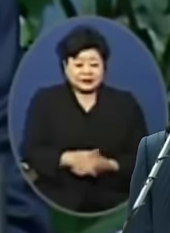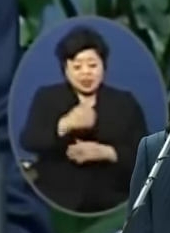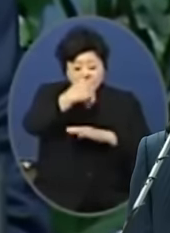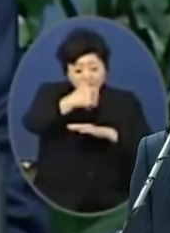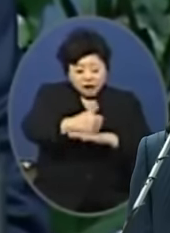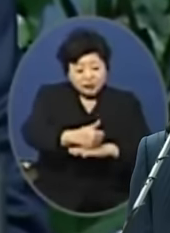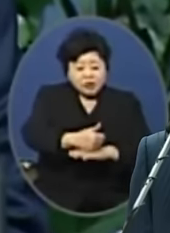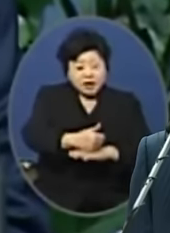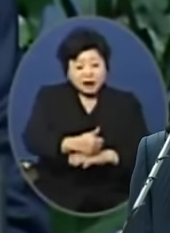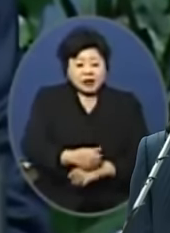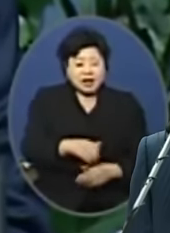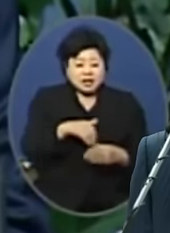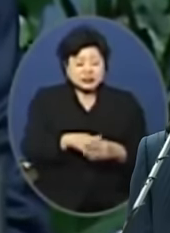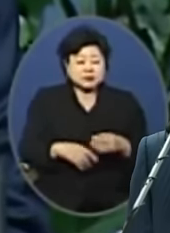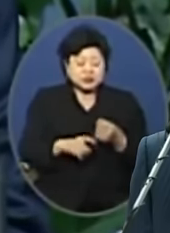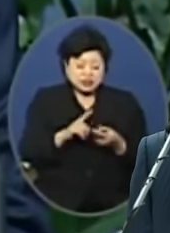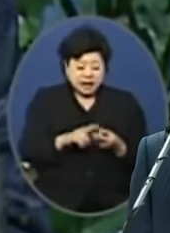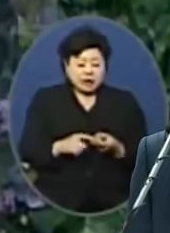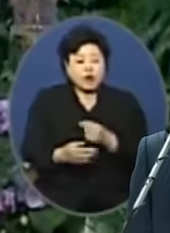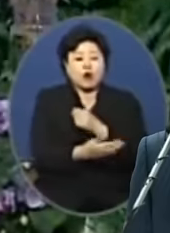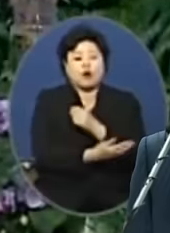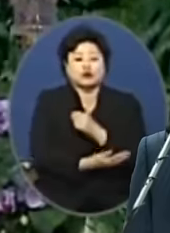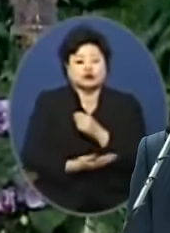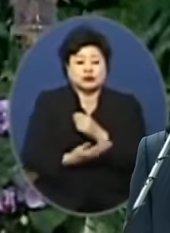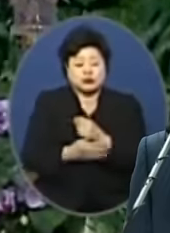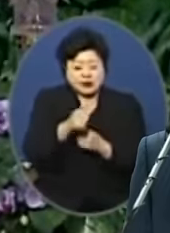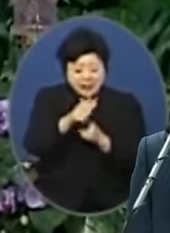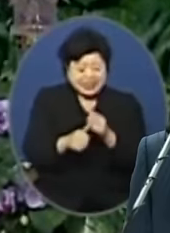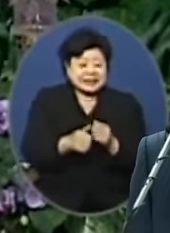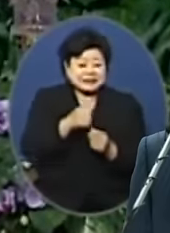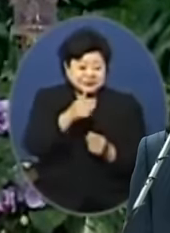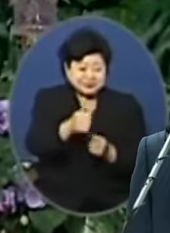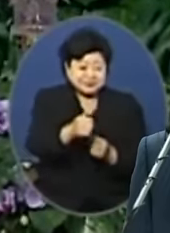결과는 그 심은 대로 거두는 것입니다. 하나님을